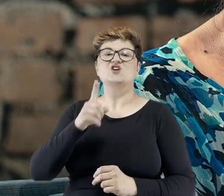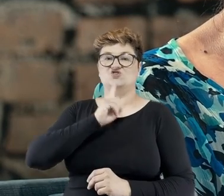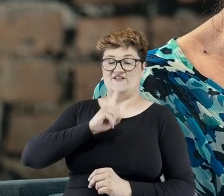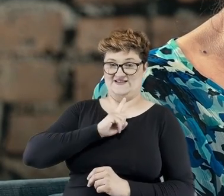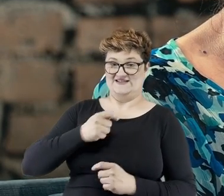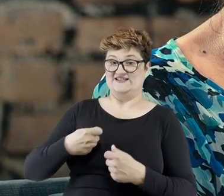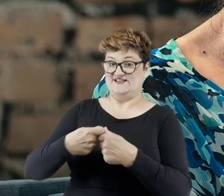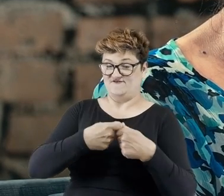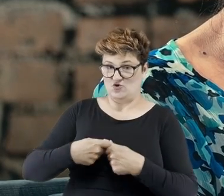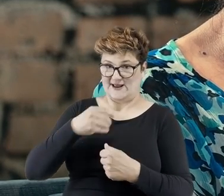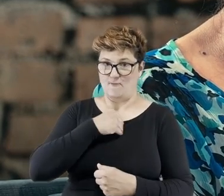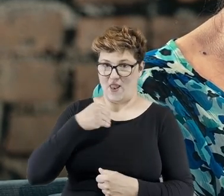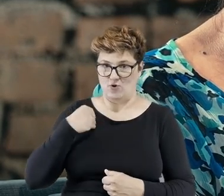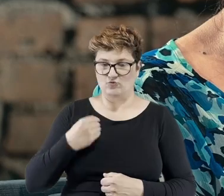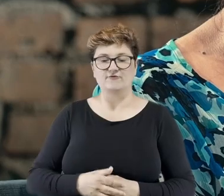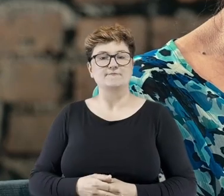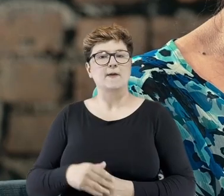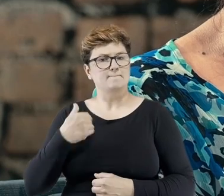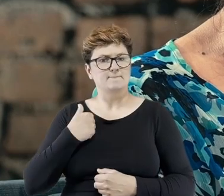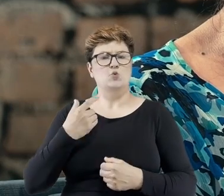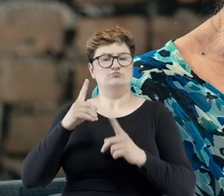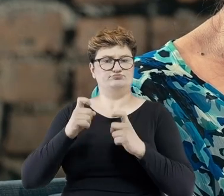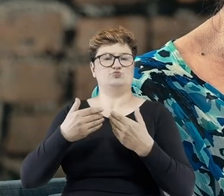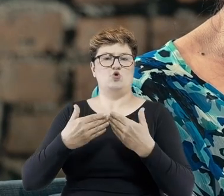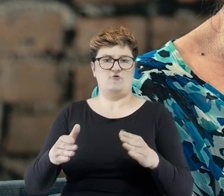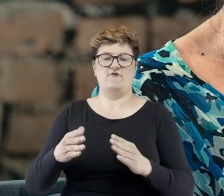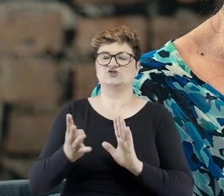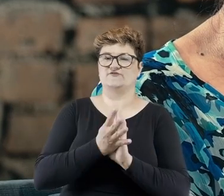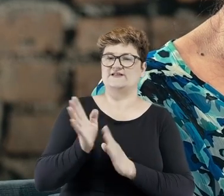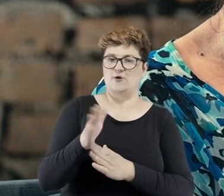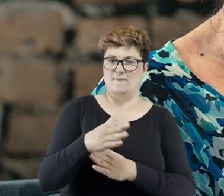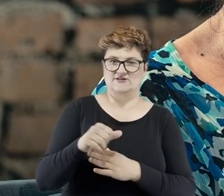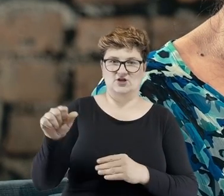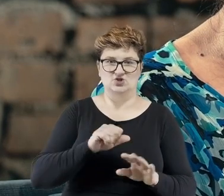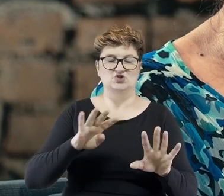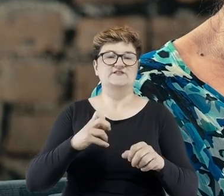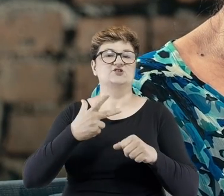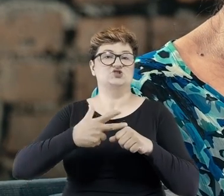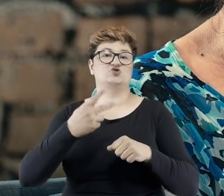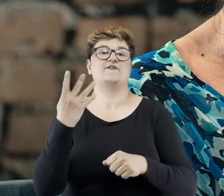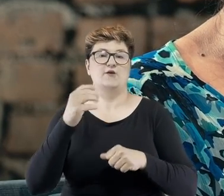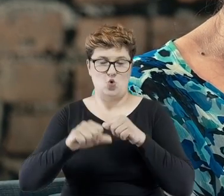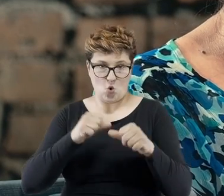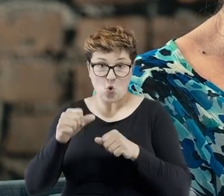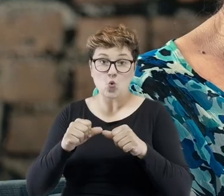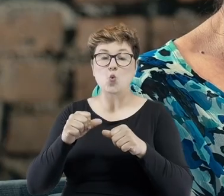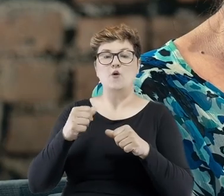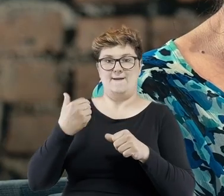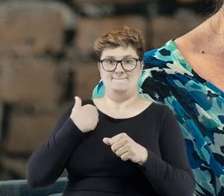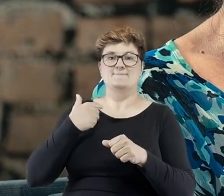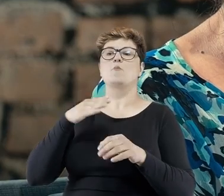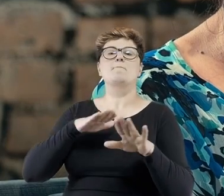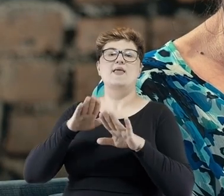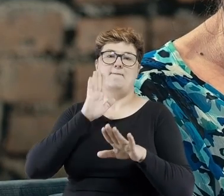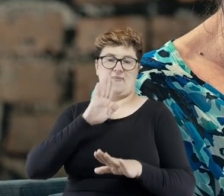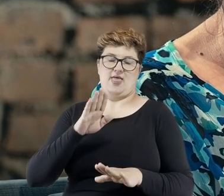świetlicy Związku Polaków. Ta świetlica została otwarta 19 marca 1934 roku i mieściła się tam,